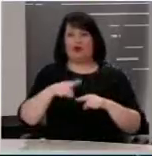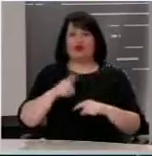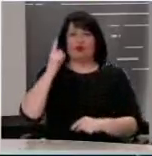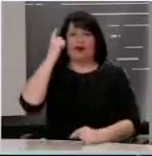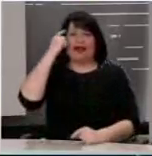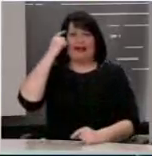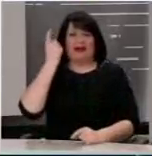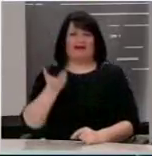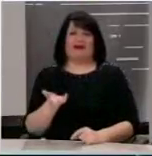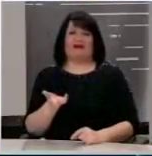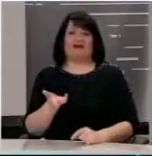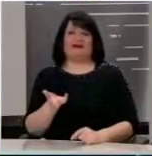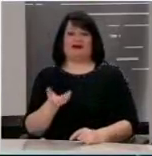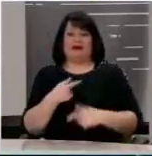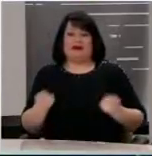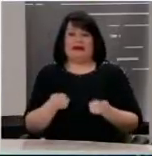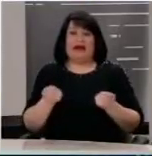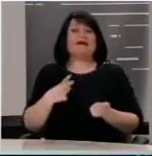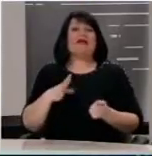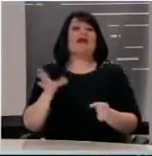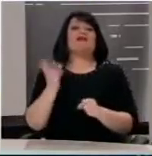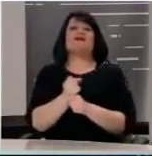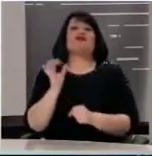ακριβώς επιχειρείτε να πράξετε και να πετύχετε.